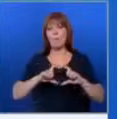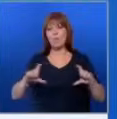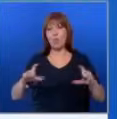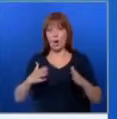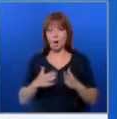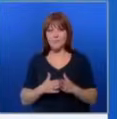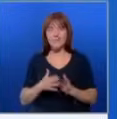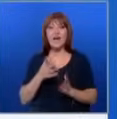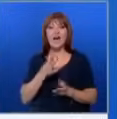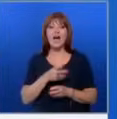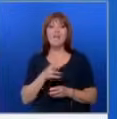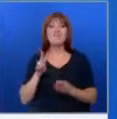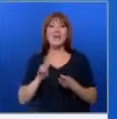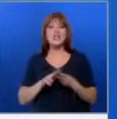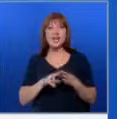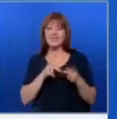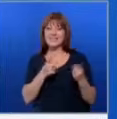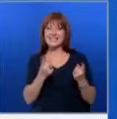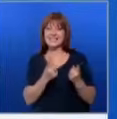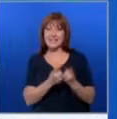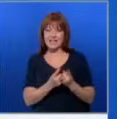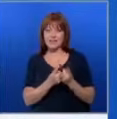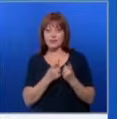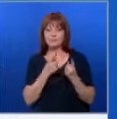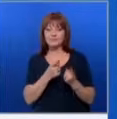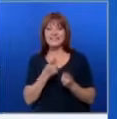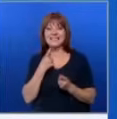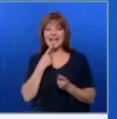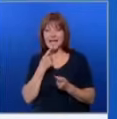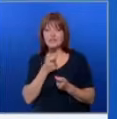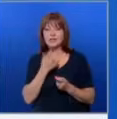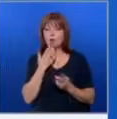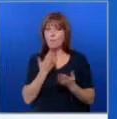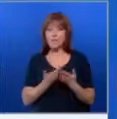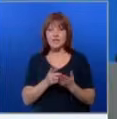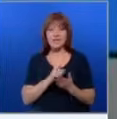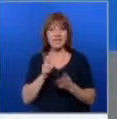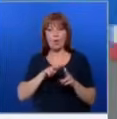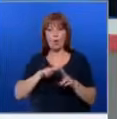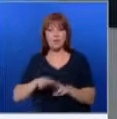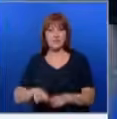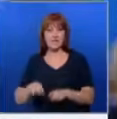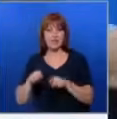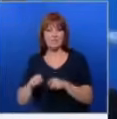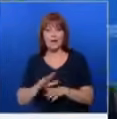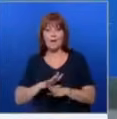От Варшава, където се срещна с полския премиер Доналд Туск, Владимир Зеленски обеща да не оставя стореното